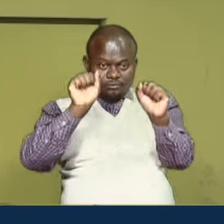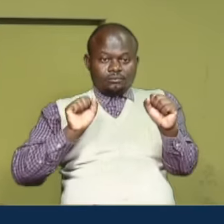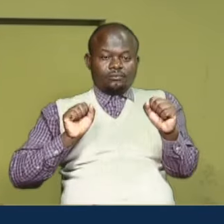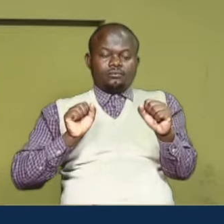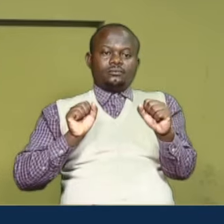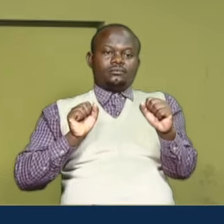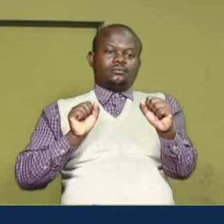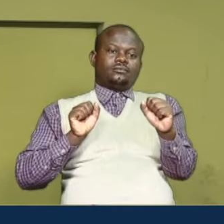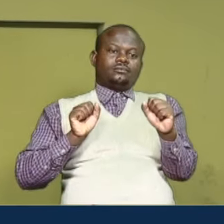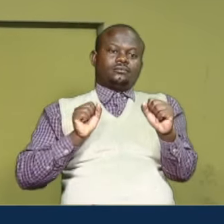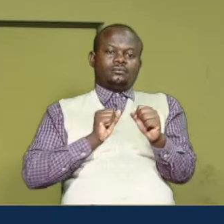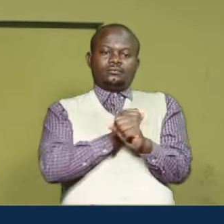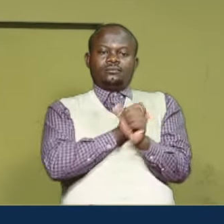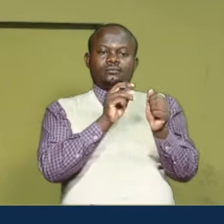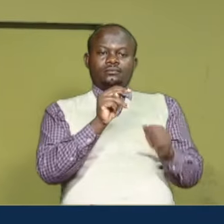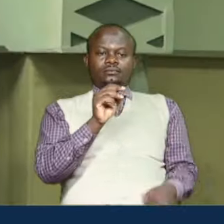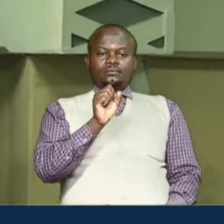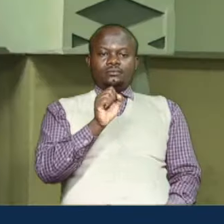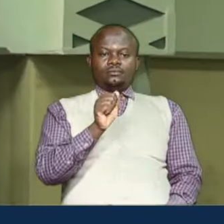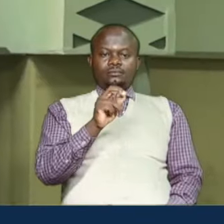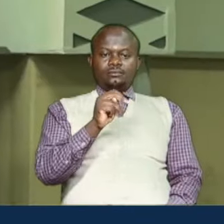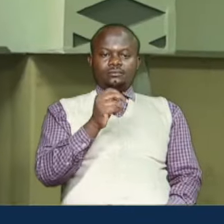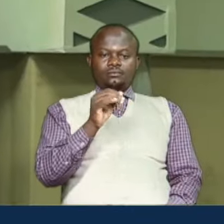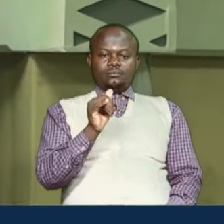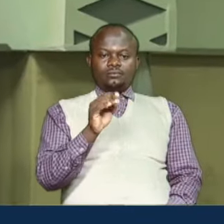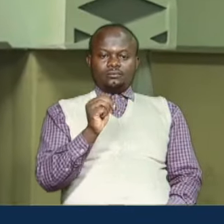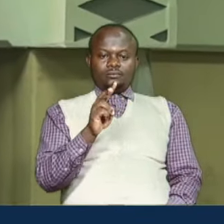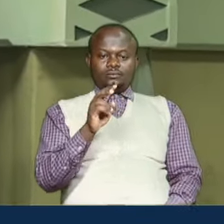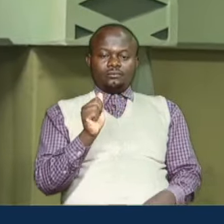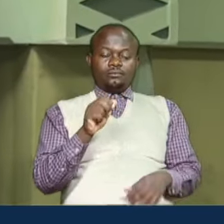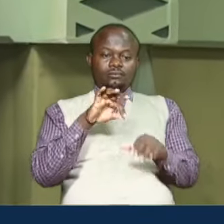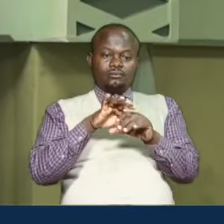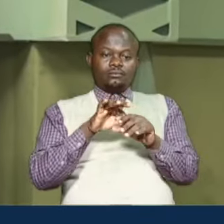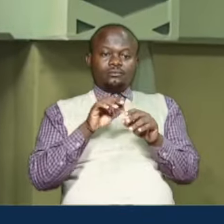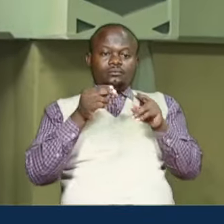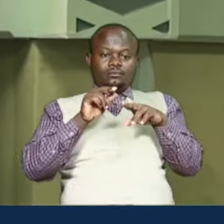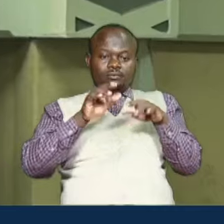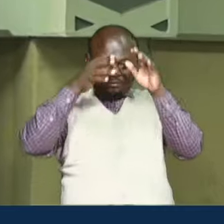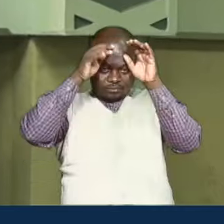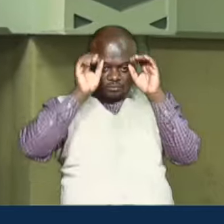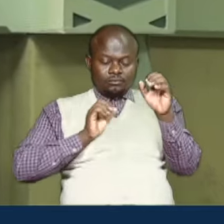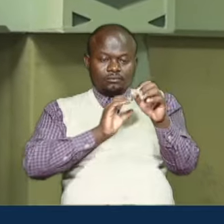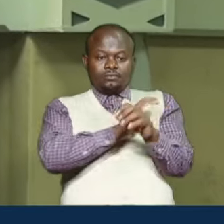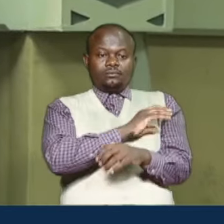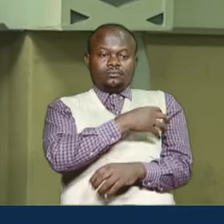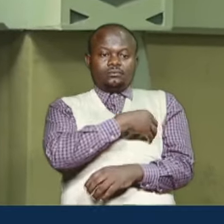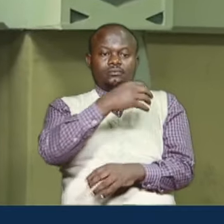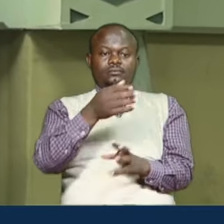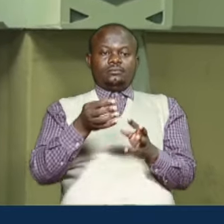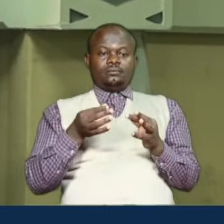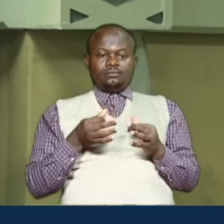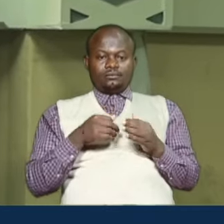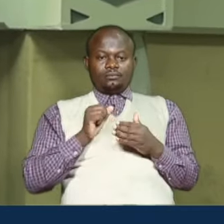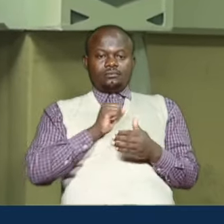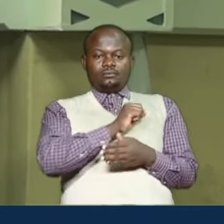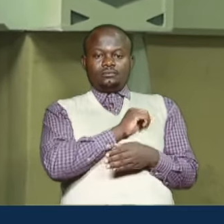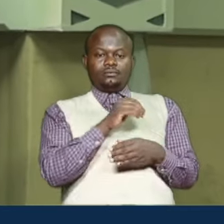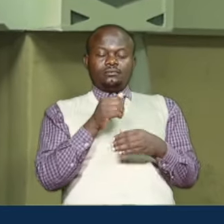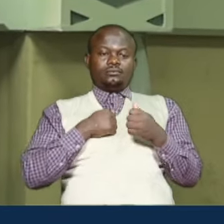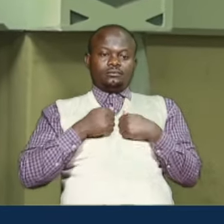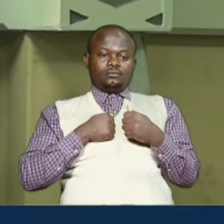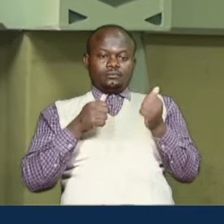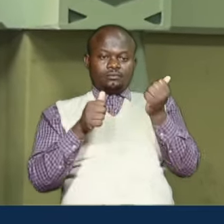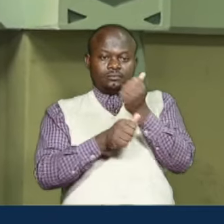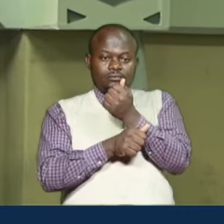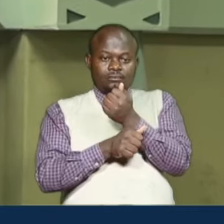n'imiyoborere. Senateri Sengiyumva Fulgence we yatorewe kuba perezida wa komisiyo y'iterambere ry'ubukungu n'imari muri Sena y'u Rwanda. Naho vice